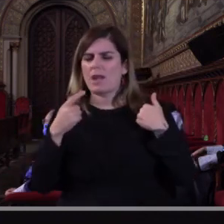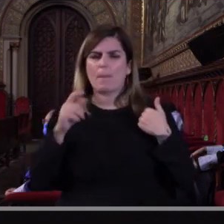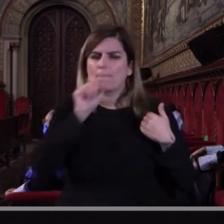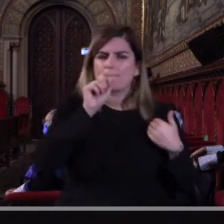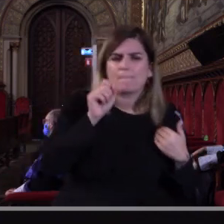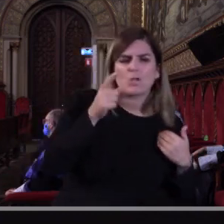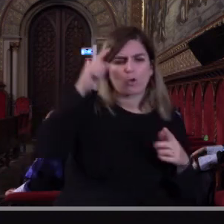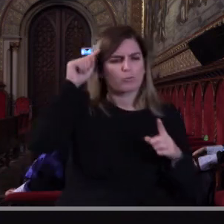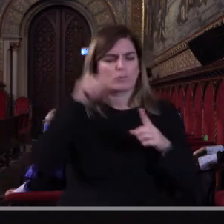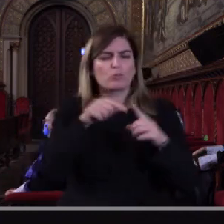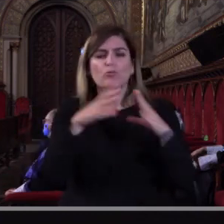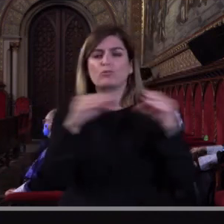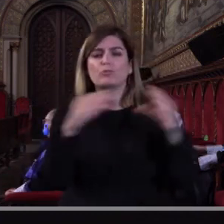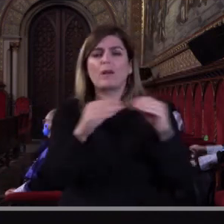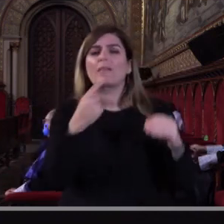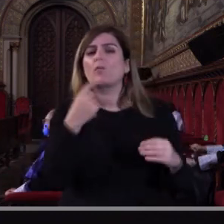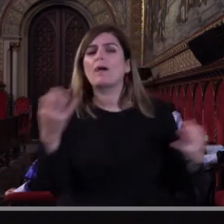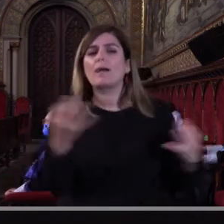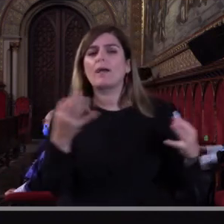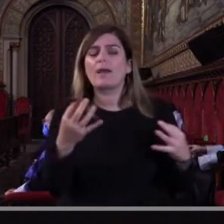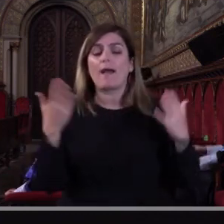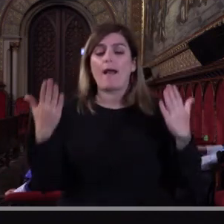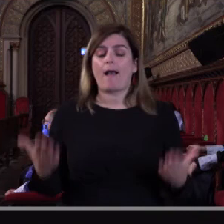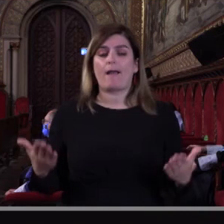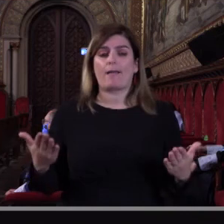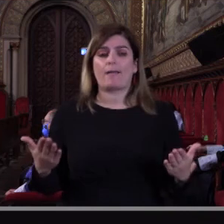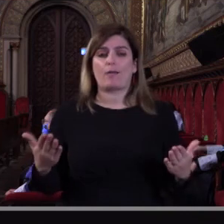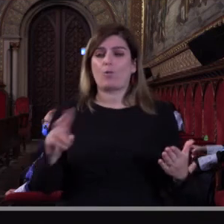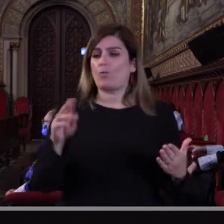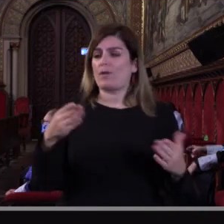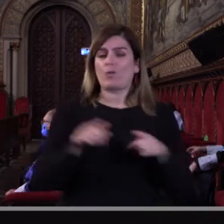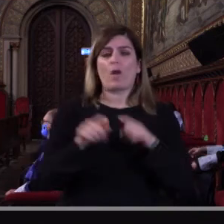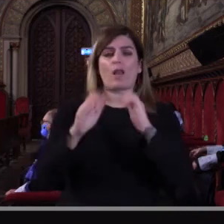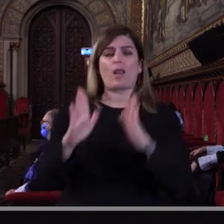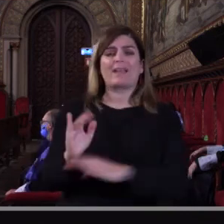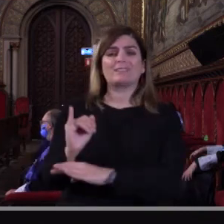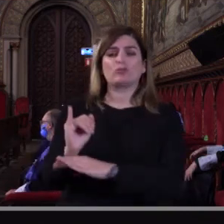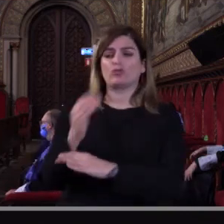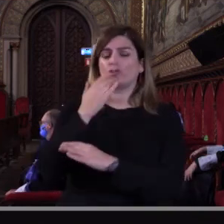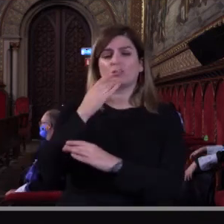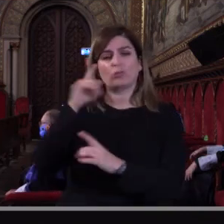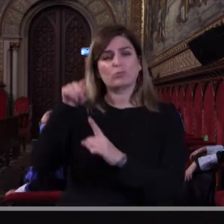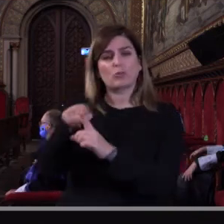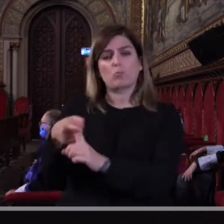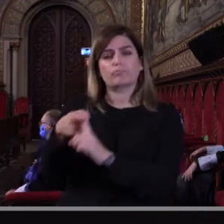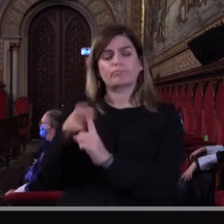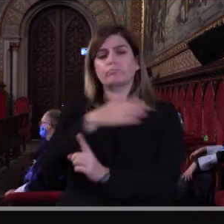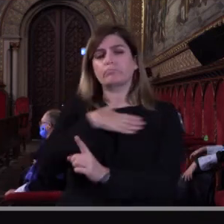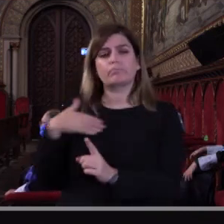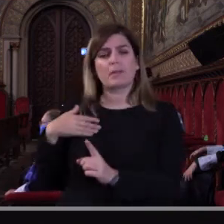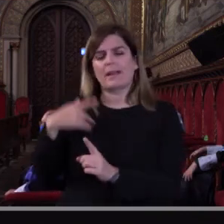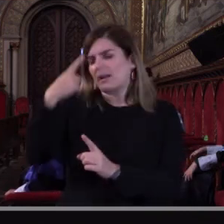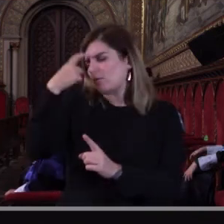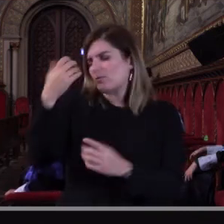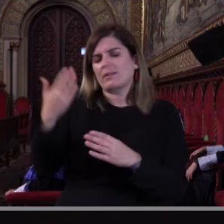la universitat, ens diuen que estem davant d'una institució que, si vol aconseguir els seus propòsits, ha de tenir present